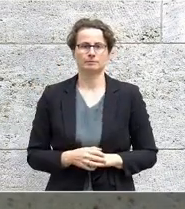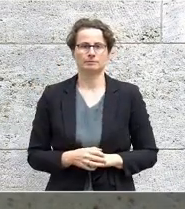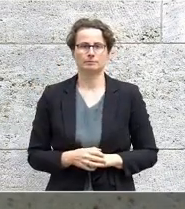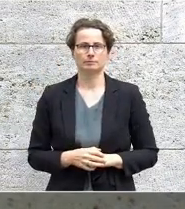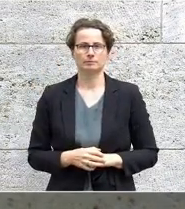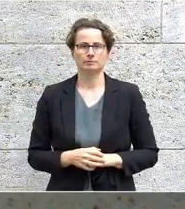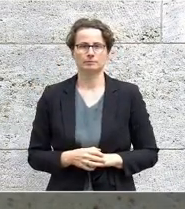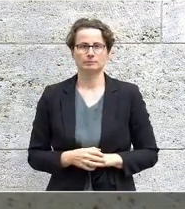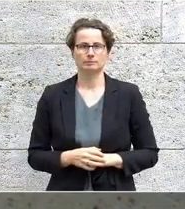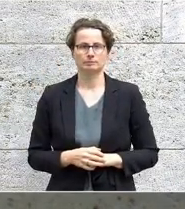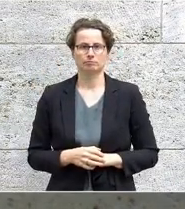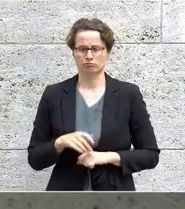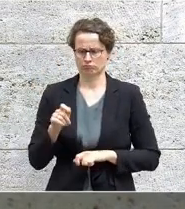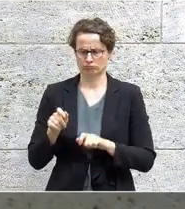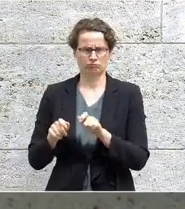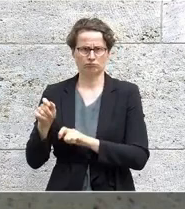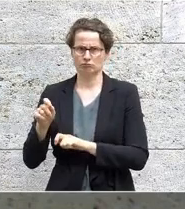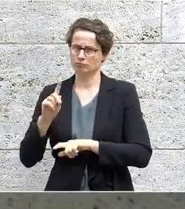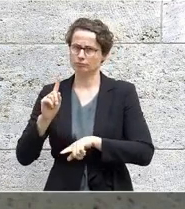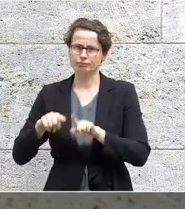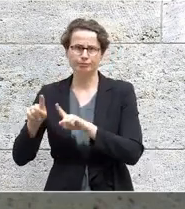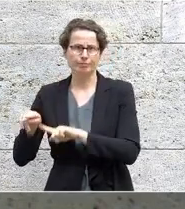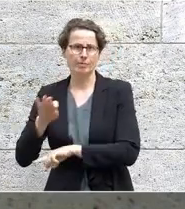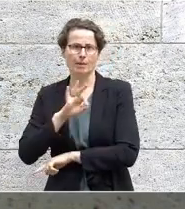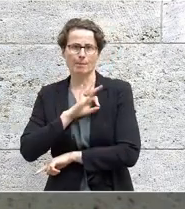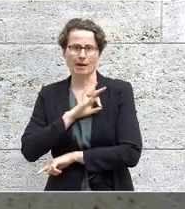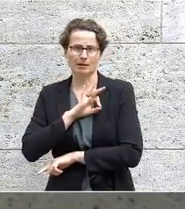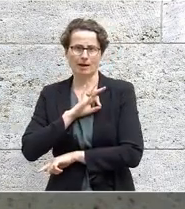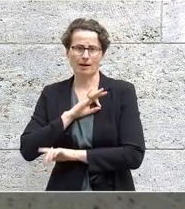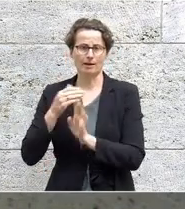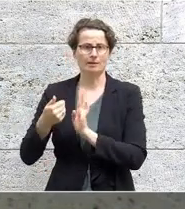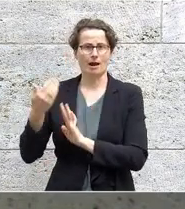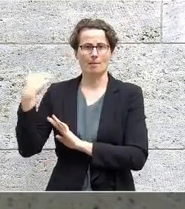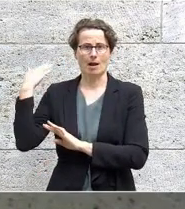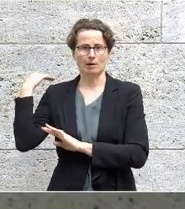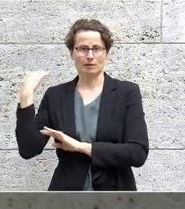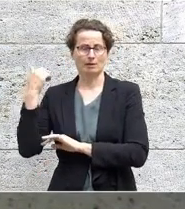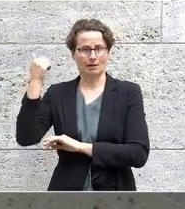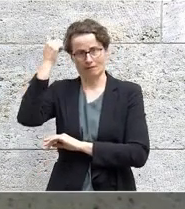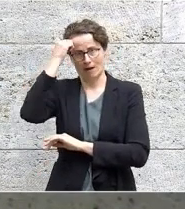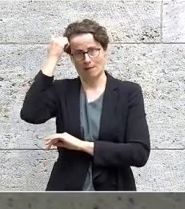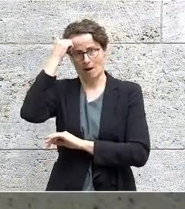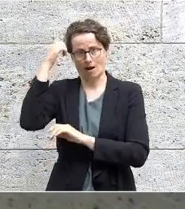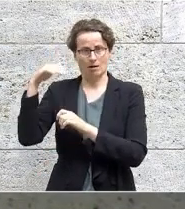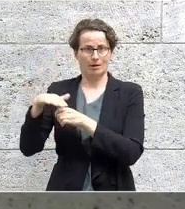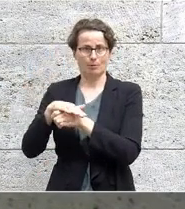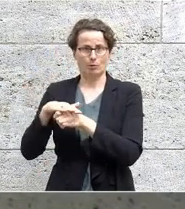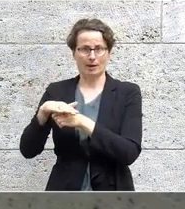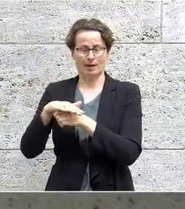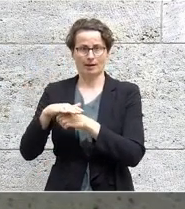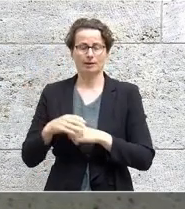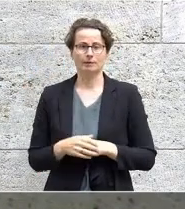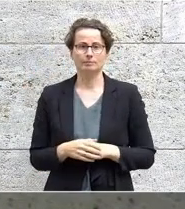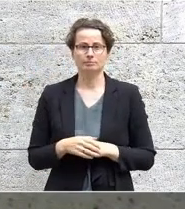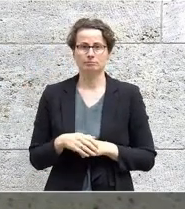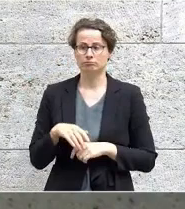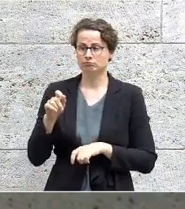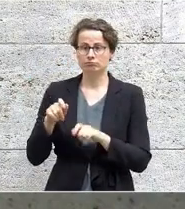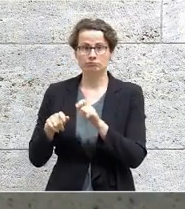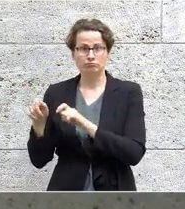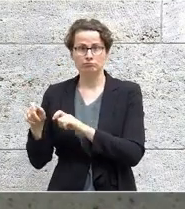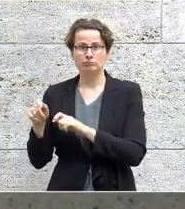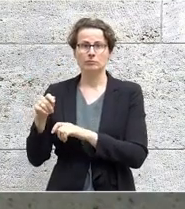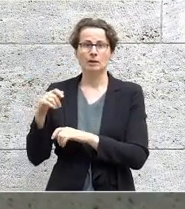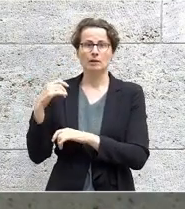Sie kamen aus allen Parteien der Weimarer Republik. Es waren Frauen und